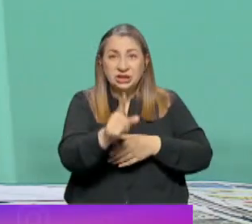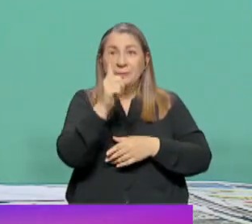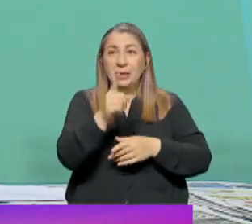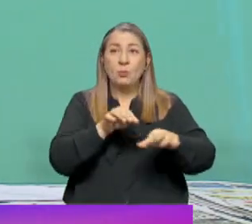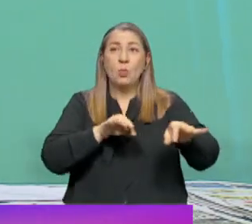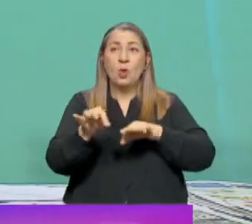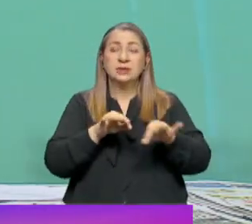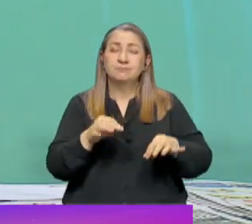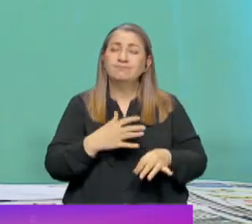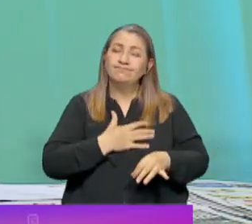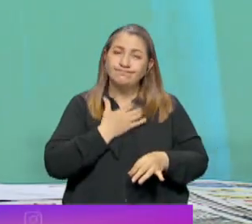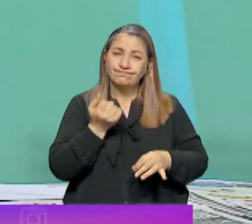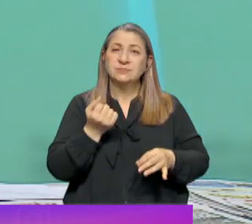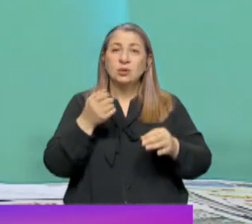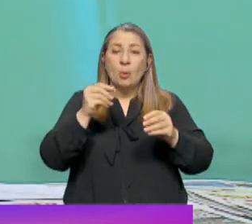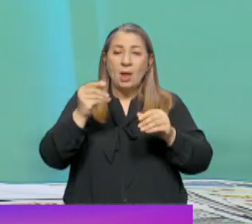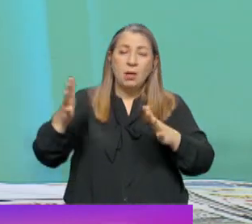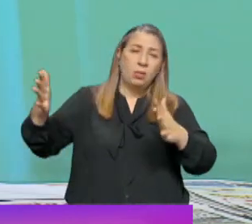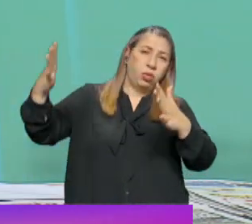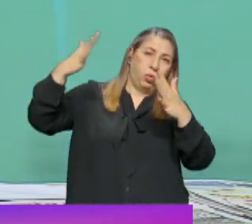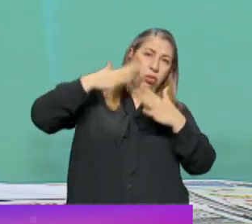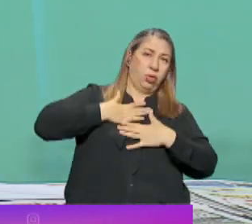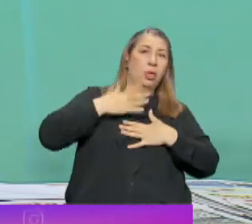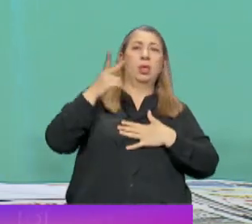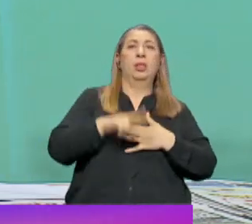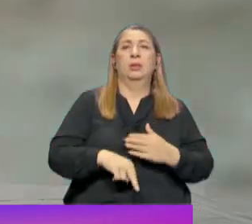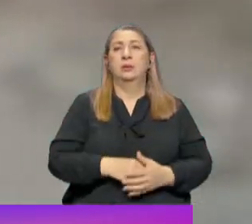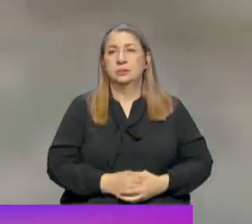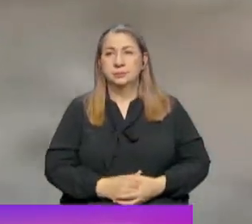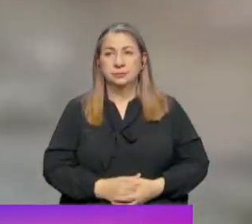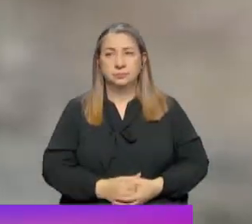ve bir mühendis maalesef göçen toprağın altında kaldı